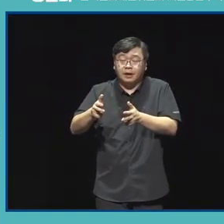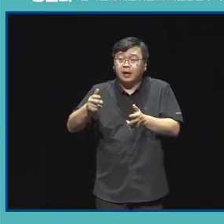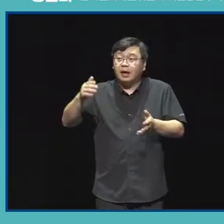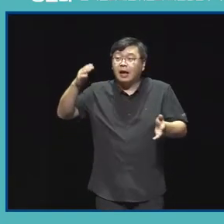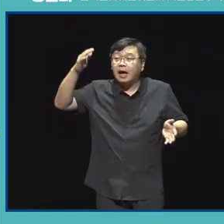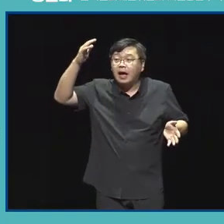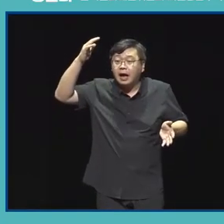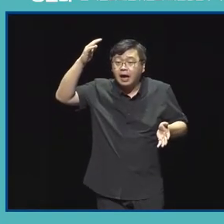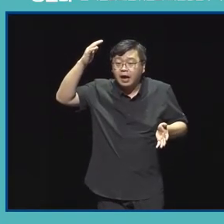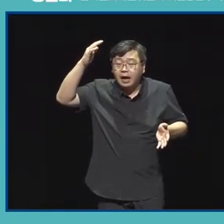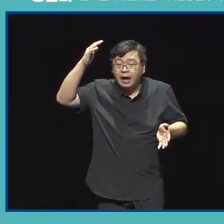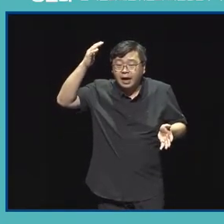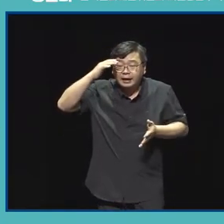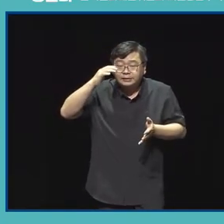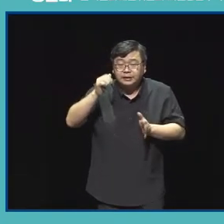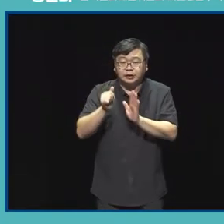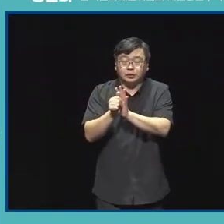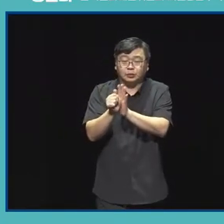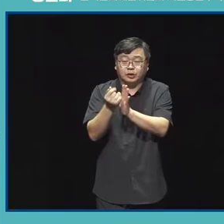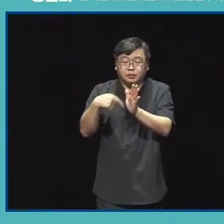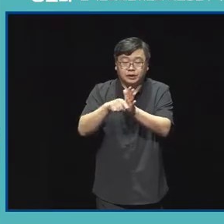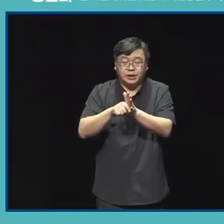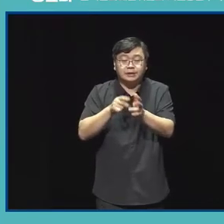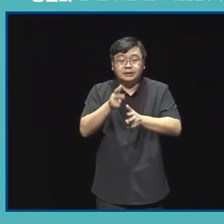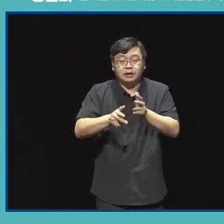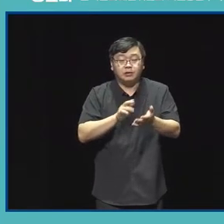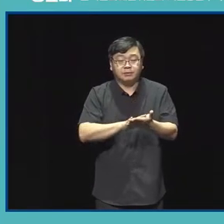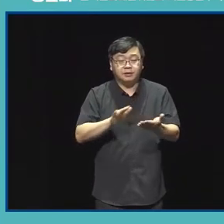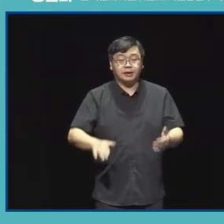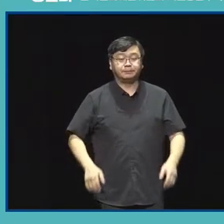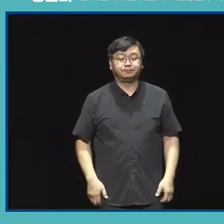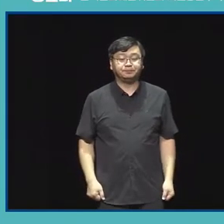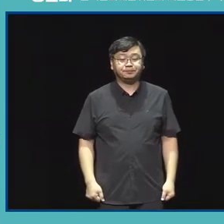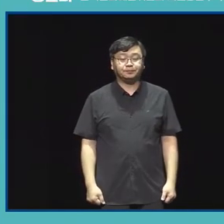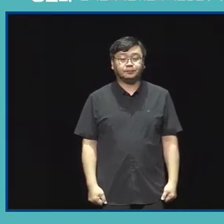창작을 지원하는 사업으로 이해해 주시면 될 것 같습니다.